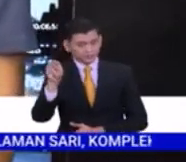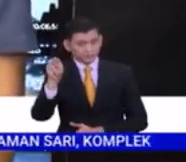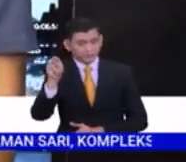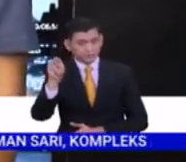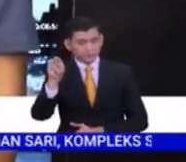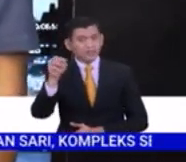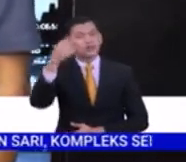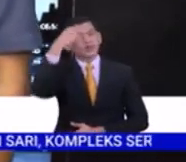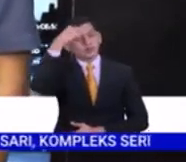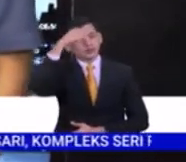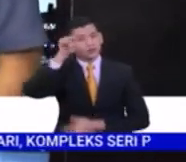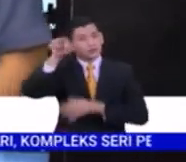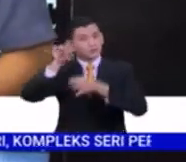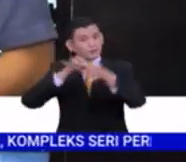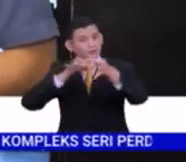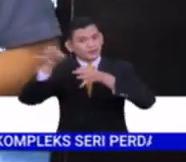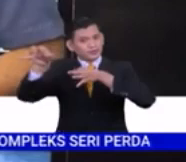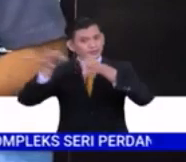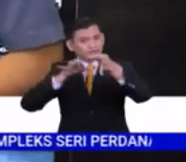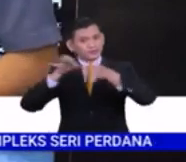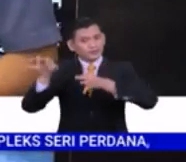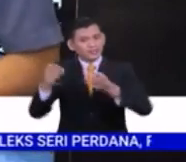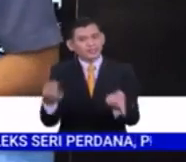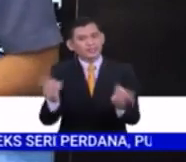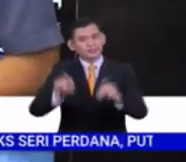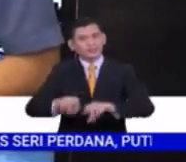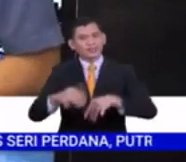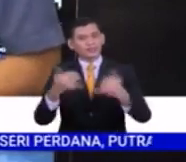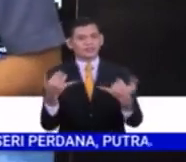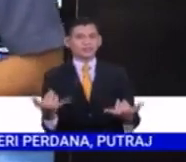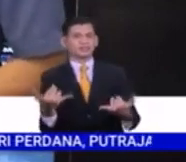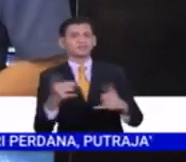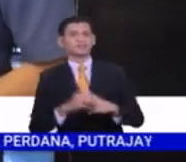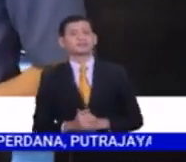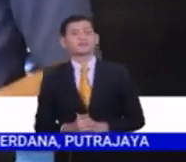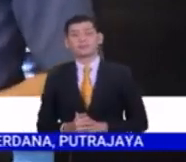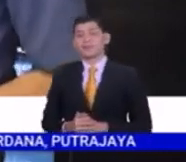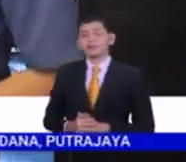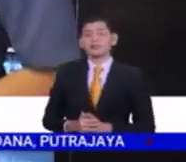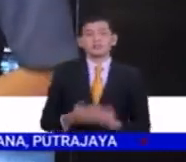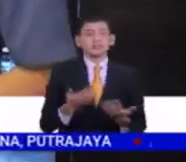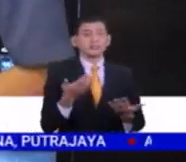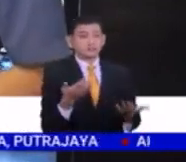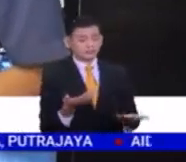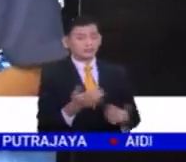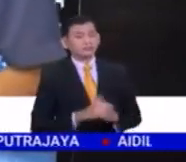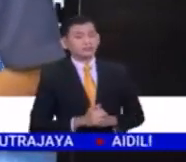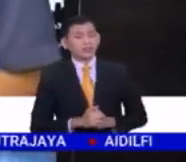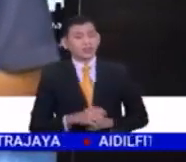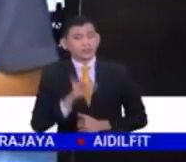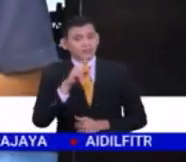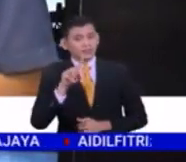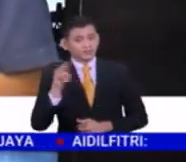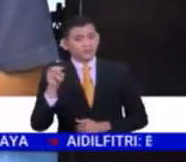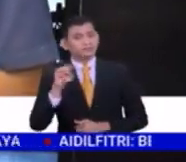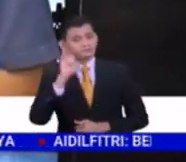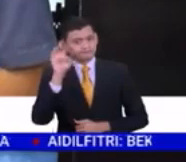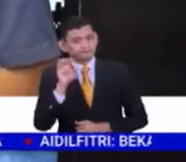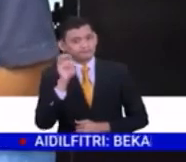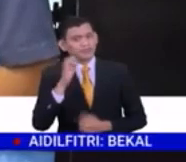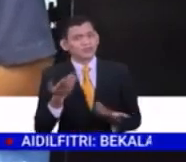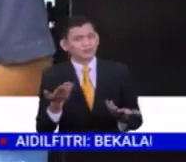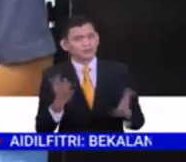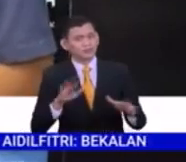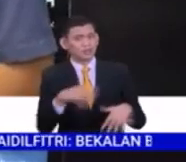Azwa untuk berkongsi kan perkembangan terkini bye Tuhan naik RAM melihat kepada perkembangan